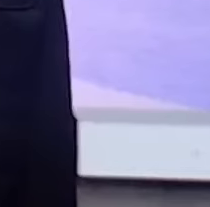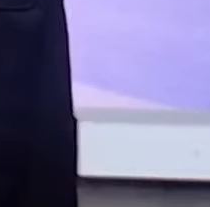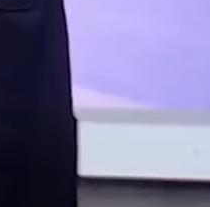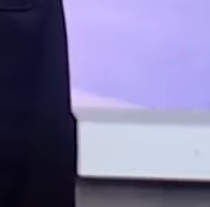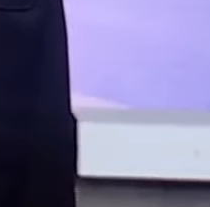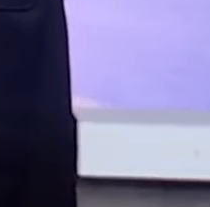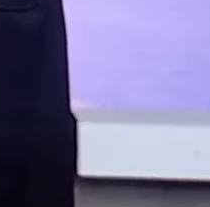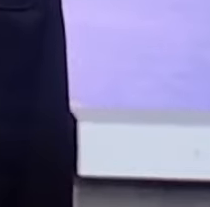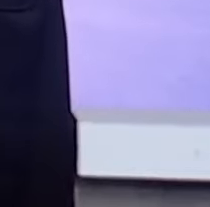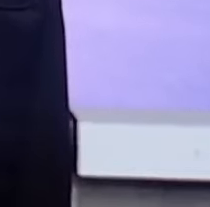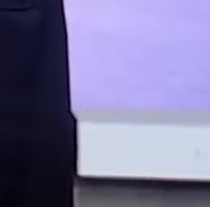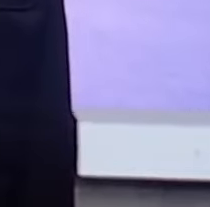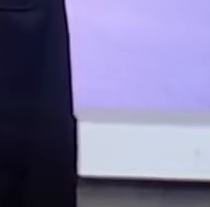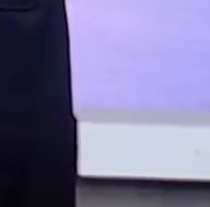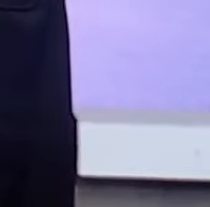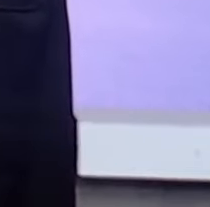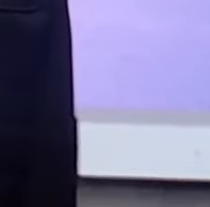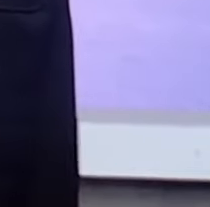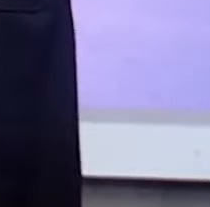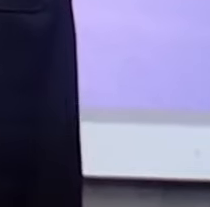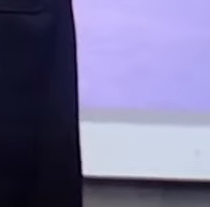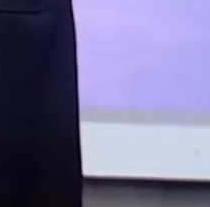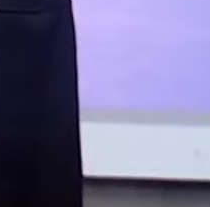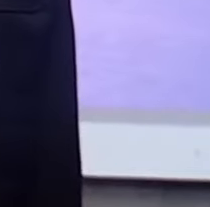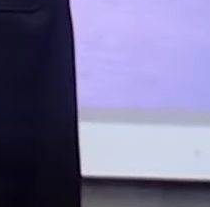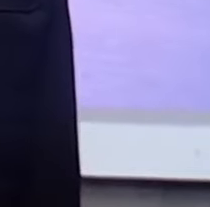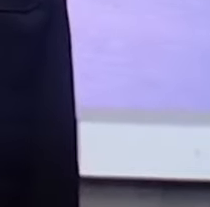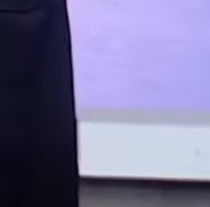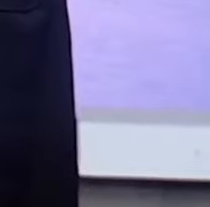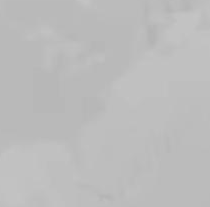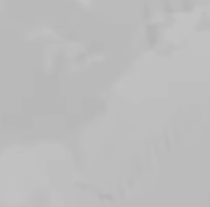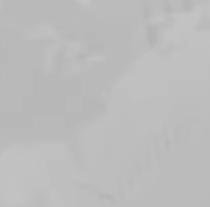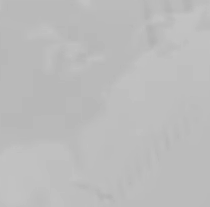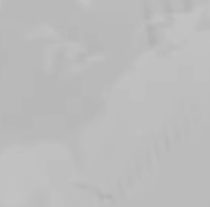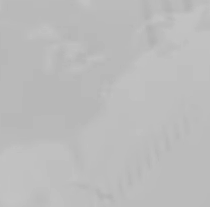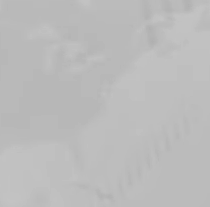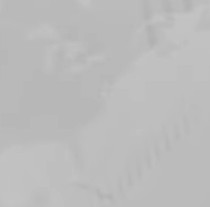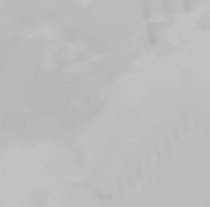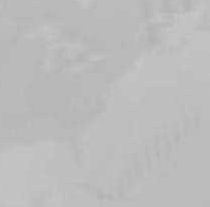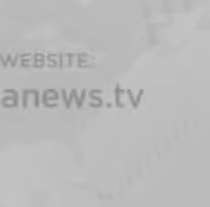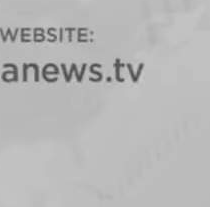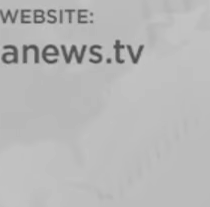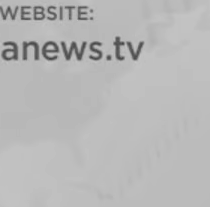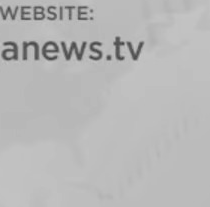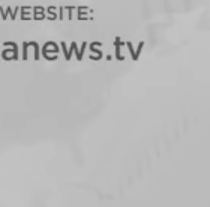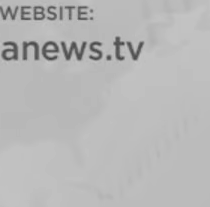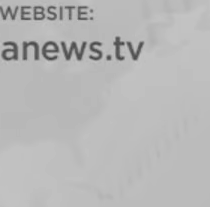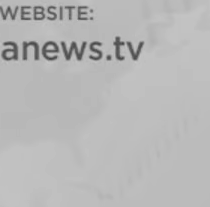Pinoy TV at sa www.gmanews.tv.